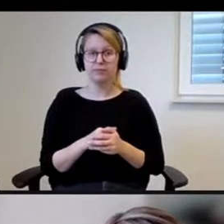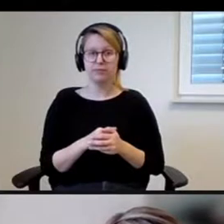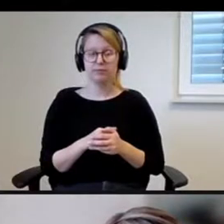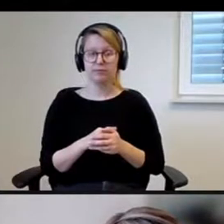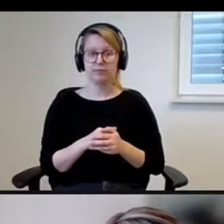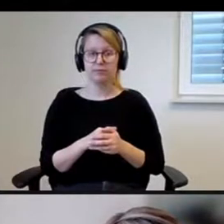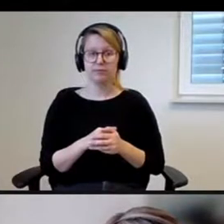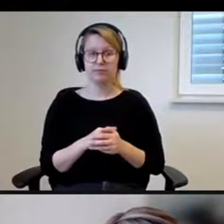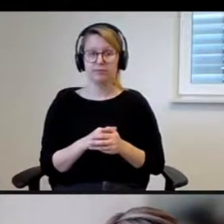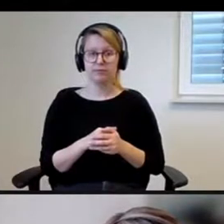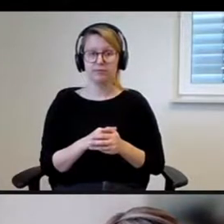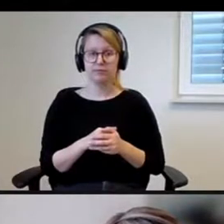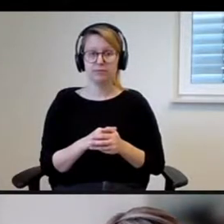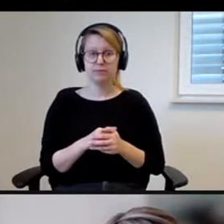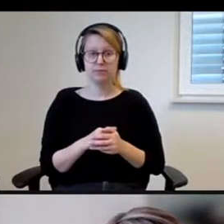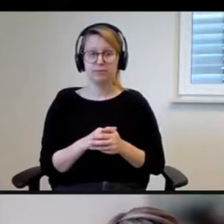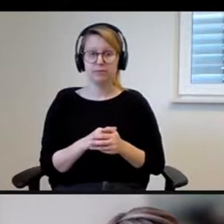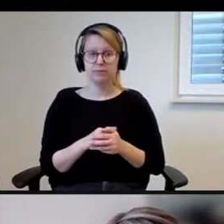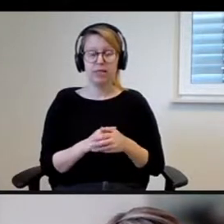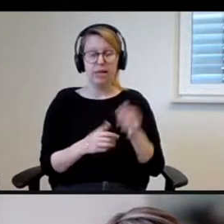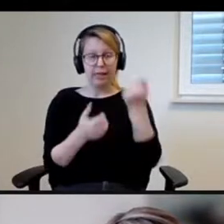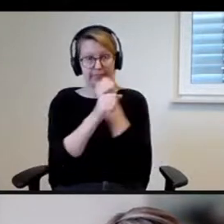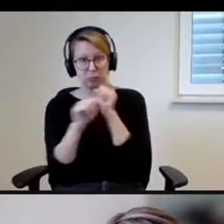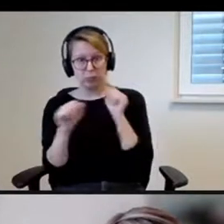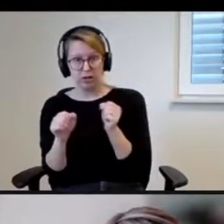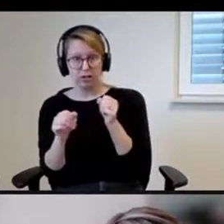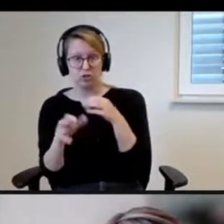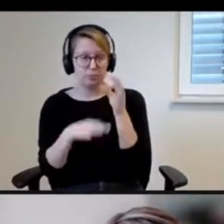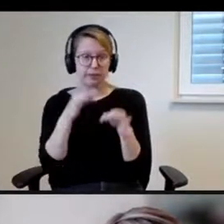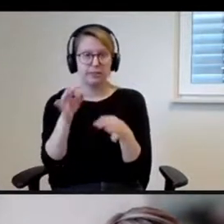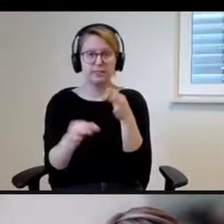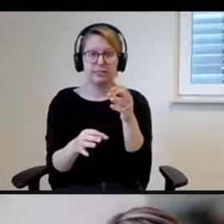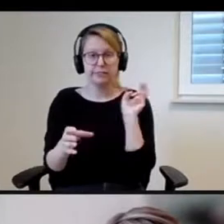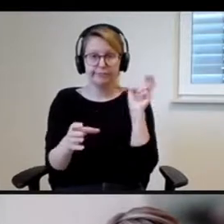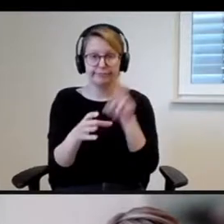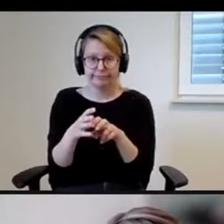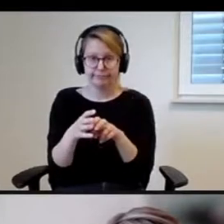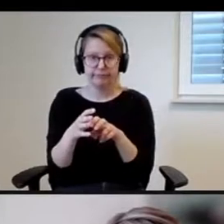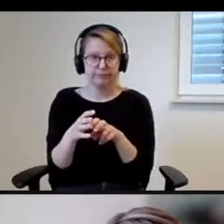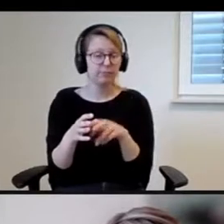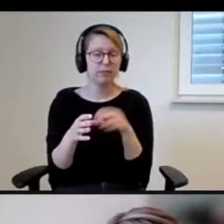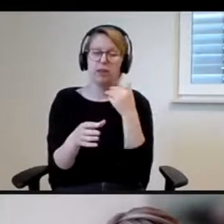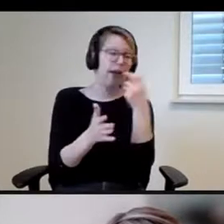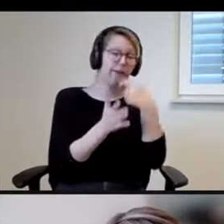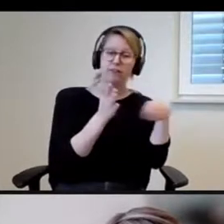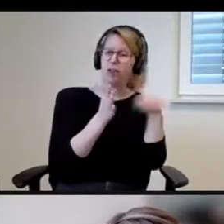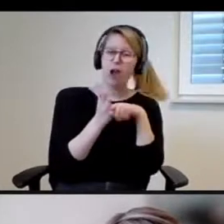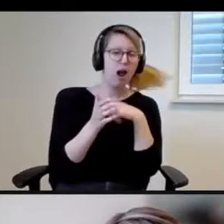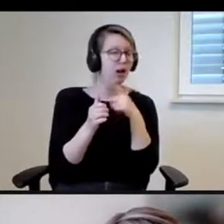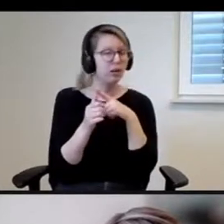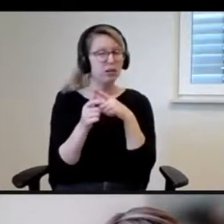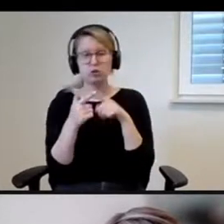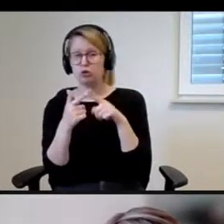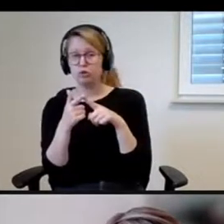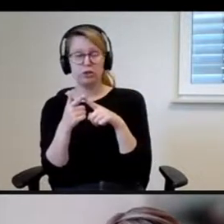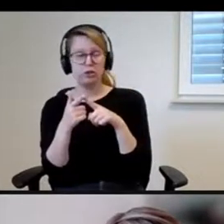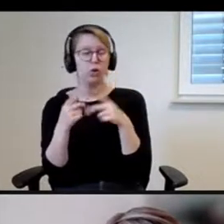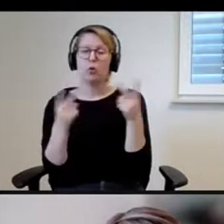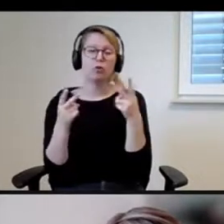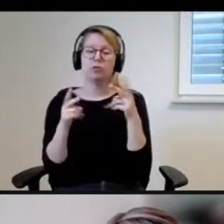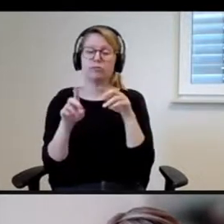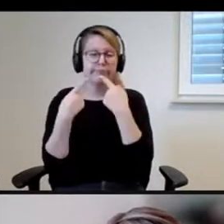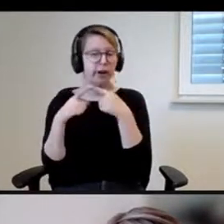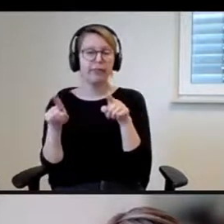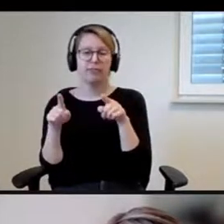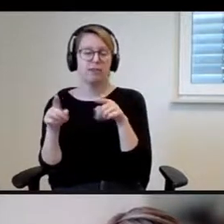Partizipation und demokratischen Prozesse, sie wird um Wahlen oder um sonst demokratische Prozesse, da